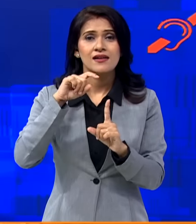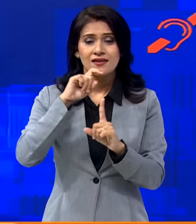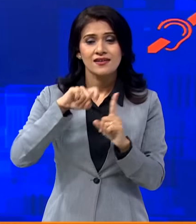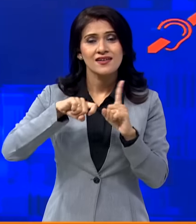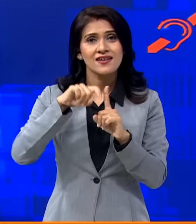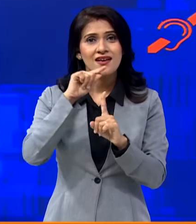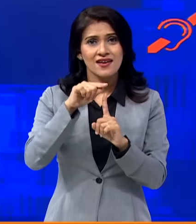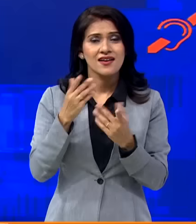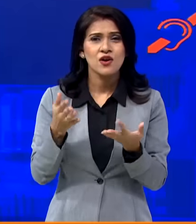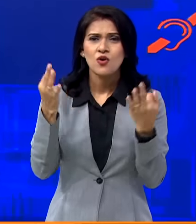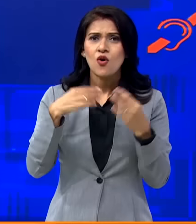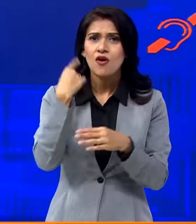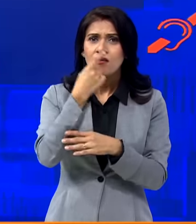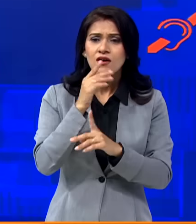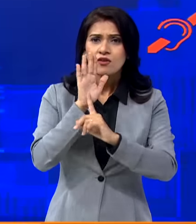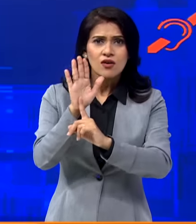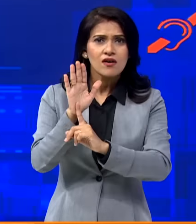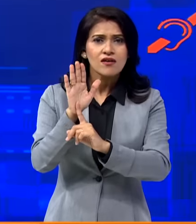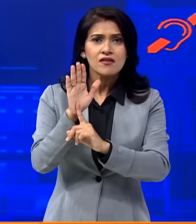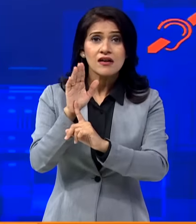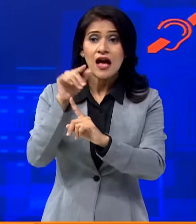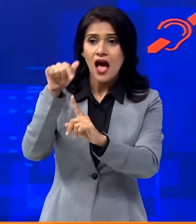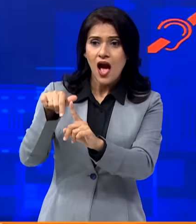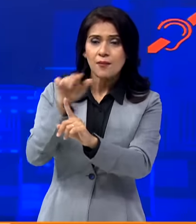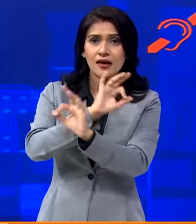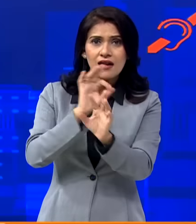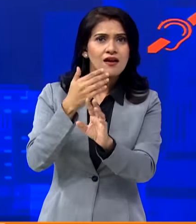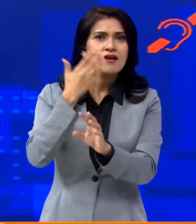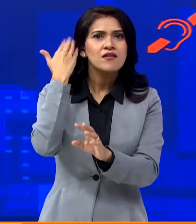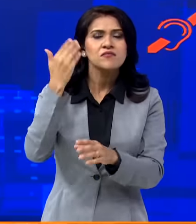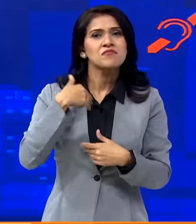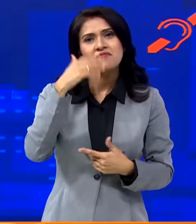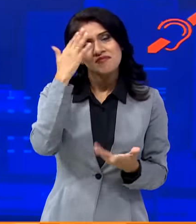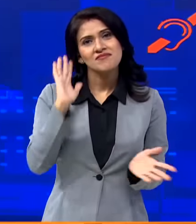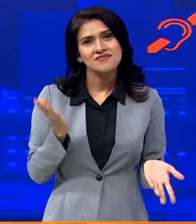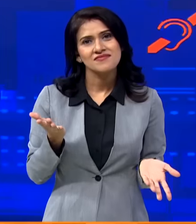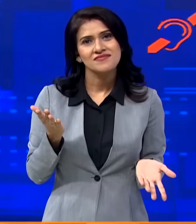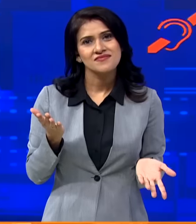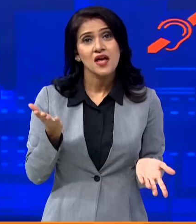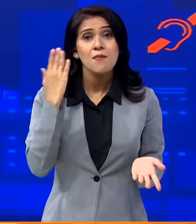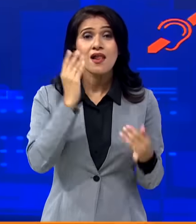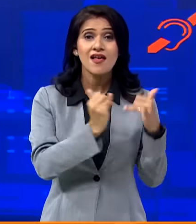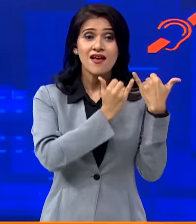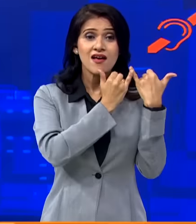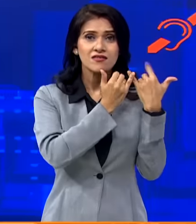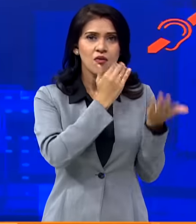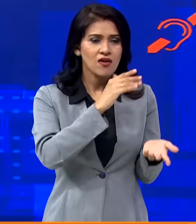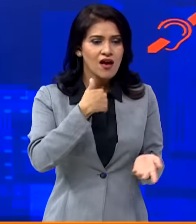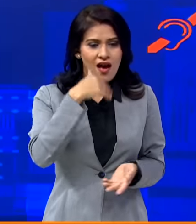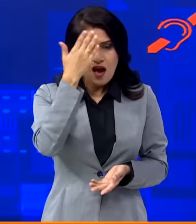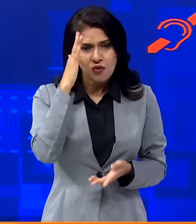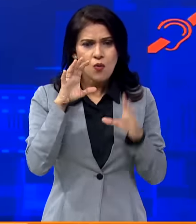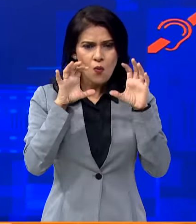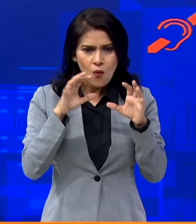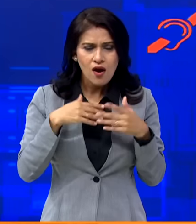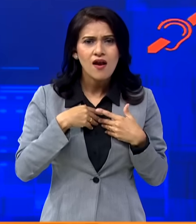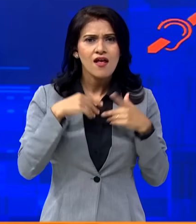भगवान राम आए तो हमें आज नहीं पता कि वह किस रूप में हम थे जब भगवान कृष्ण के रूप में आए तो हमें क्या पता कि हम किस रूप में